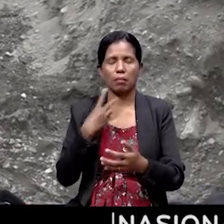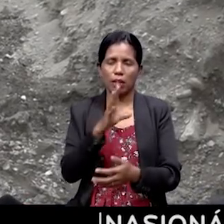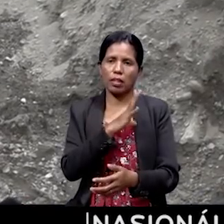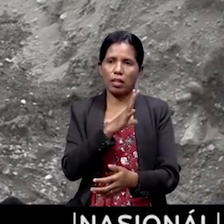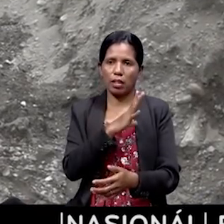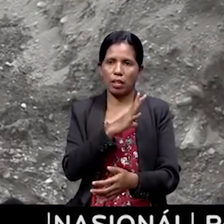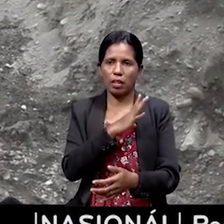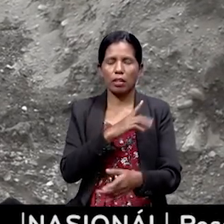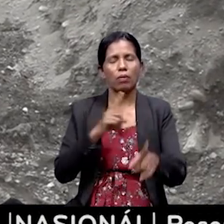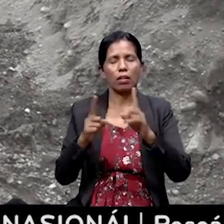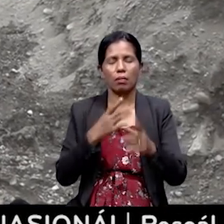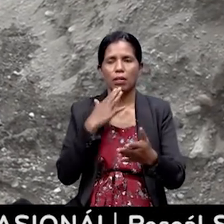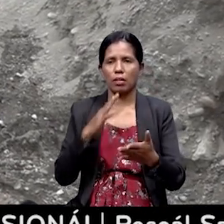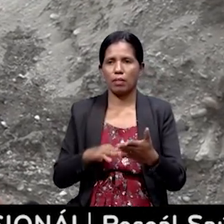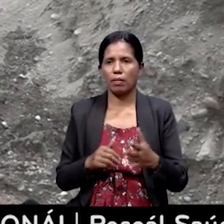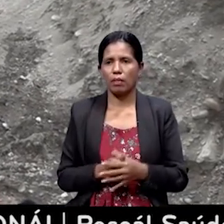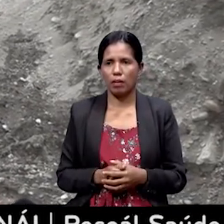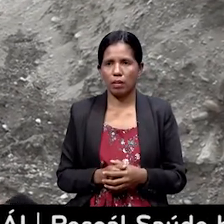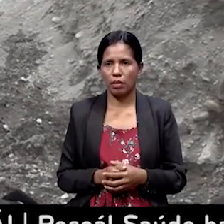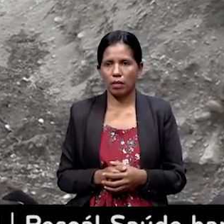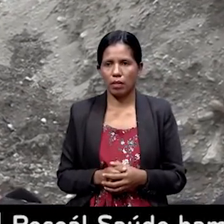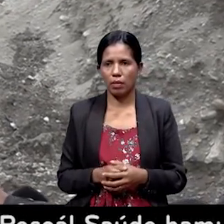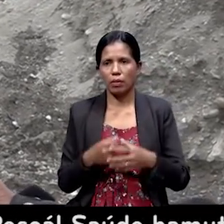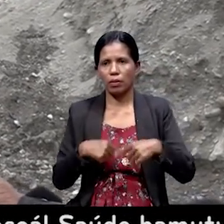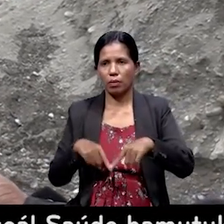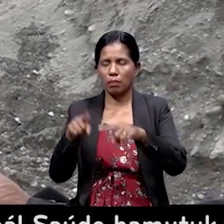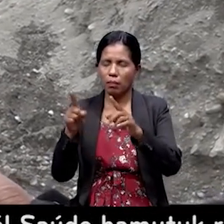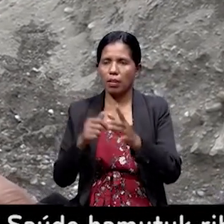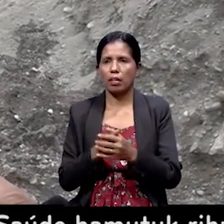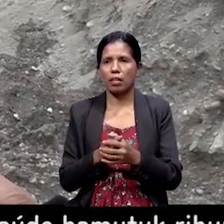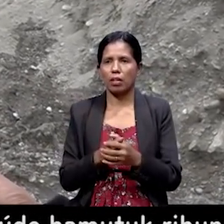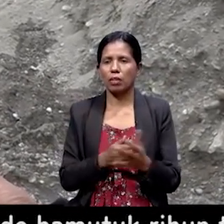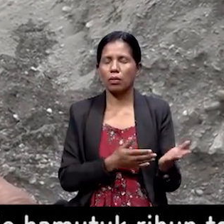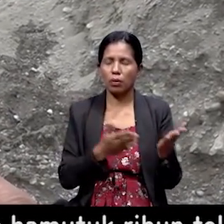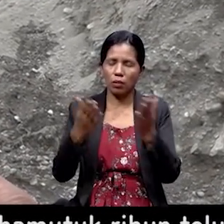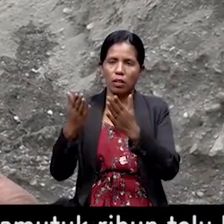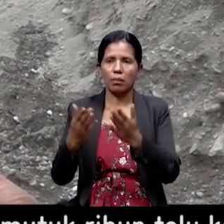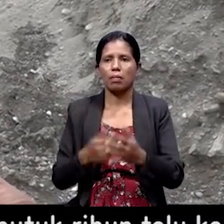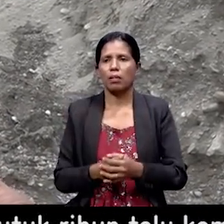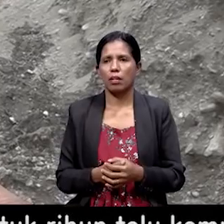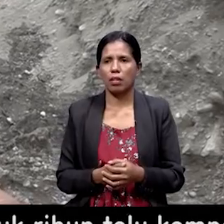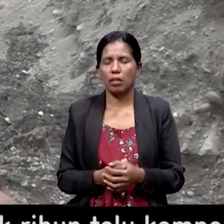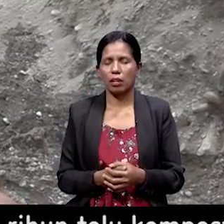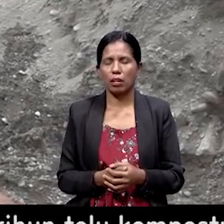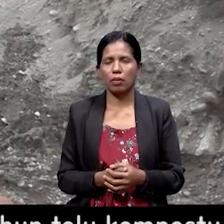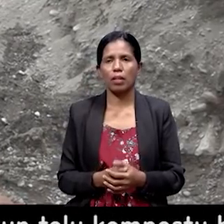Boleh maklah dia kita sinor sih. Oh, file ba ay marang rumah bos, awat luri saya bang bos lah dia. Polisi meti.